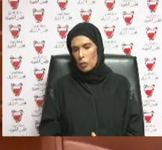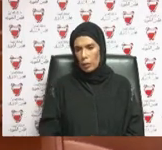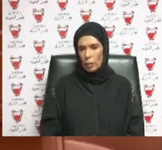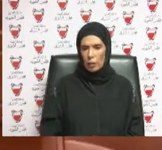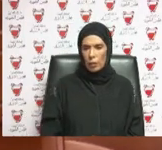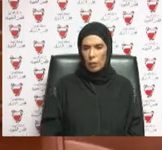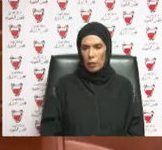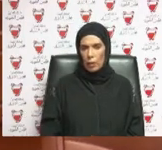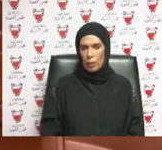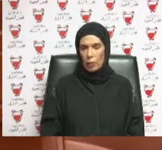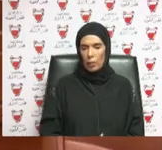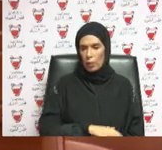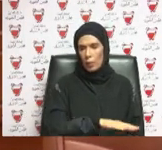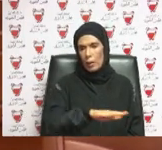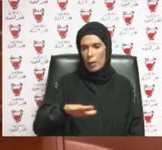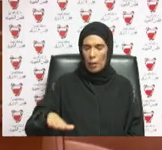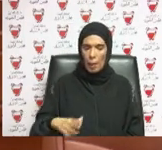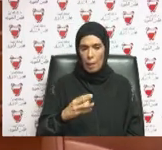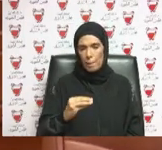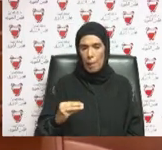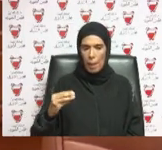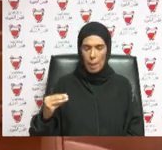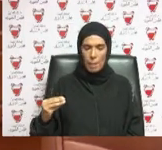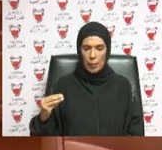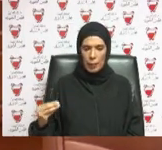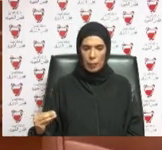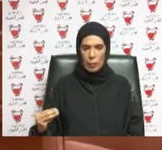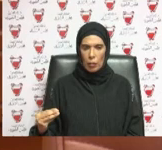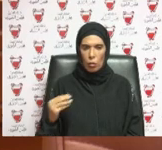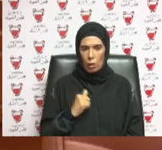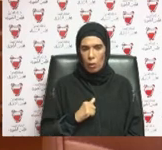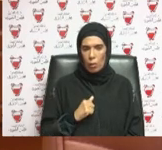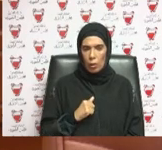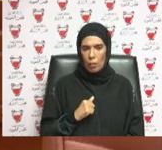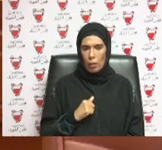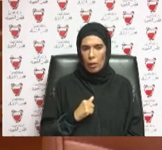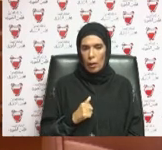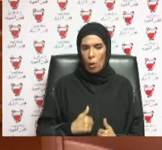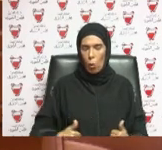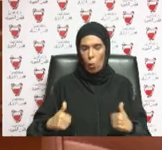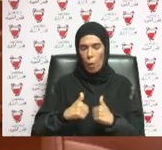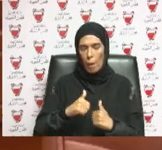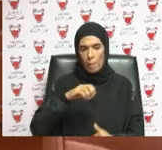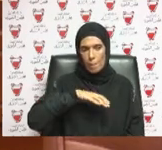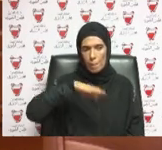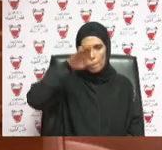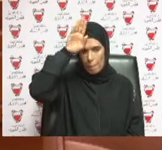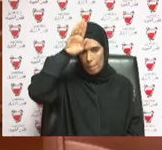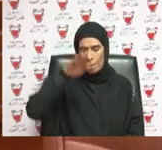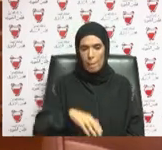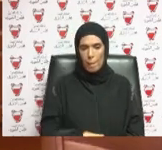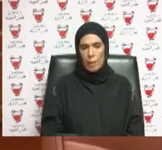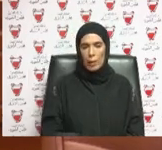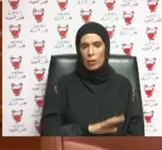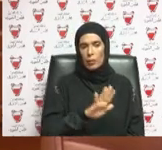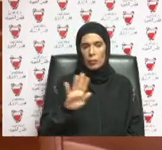الوزراء، وإلى جميع أبناء الفقيد وأحفاده الكرام، وإلى جميع أفراد العائلة المالكة، وإلى